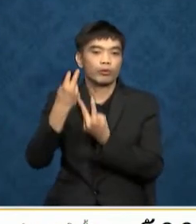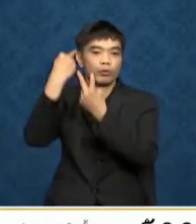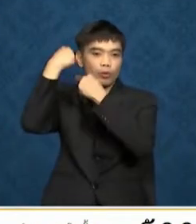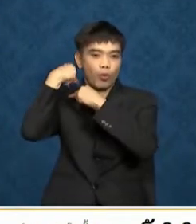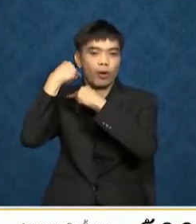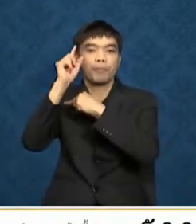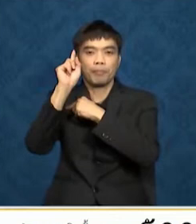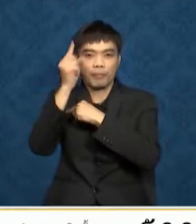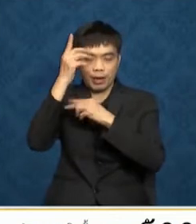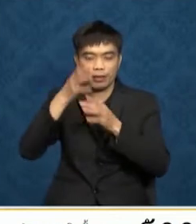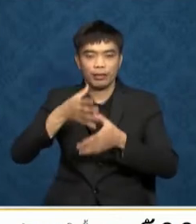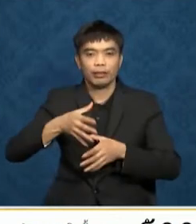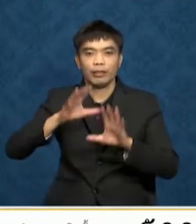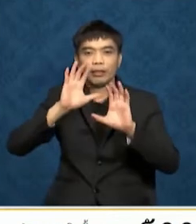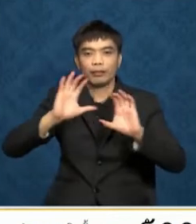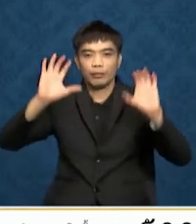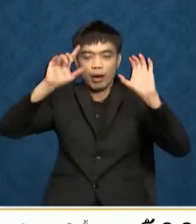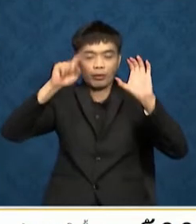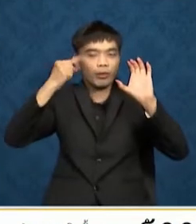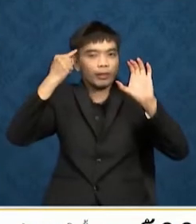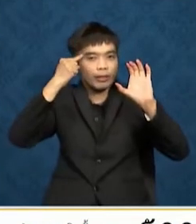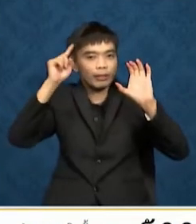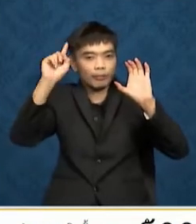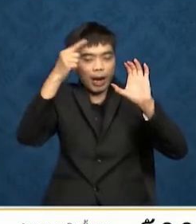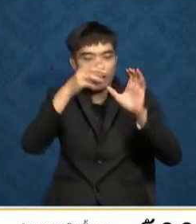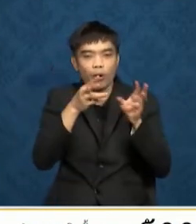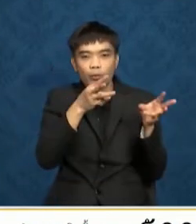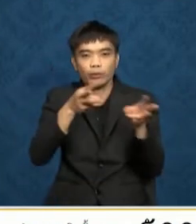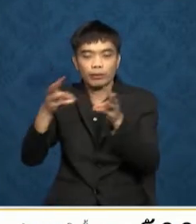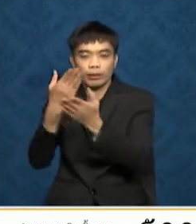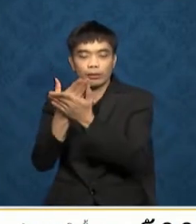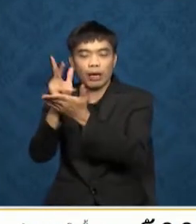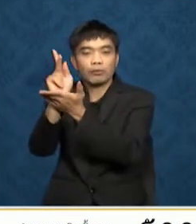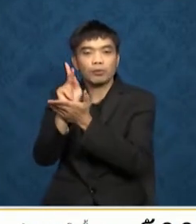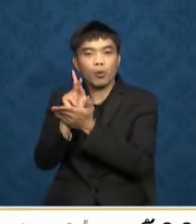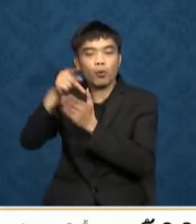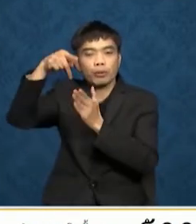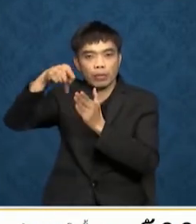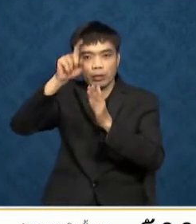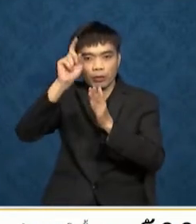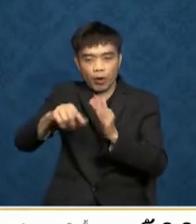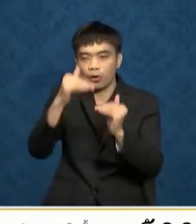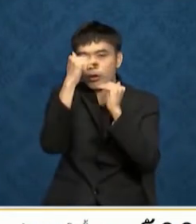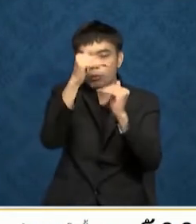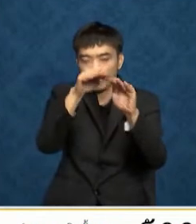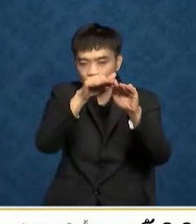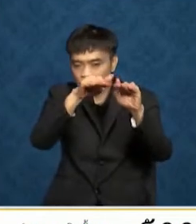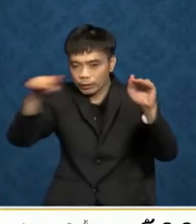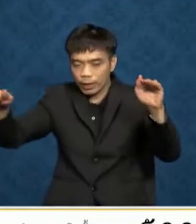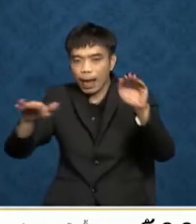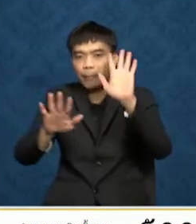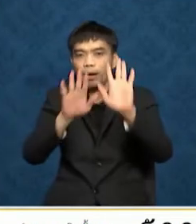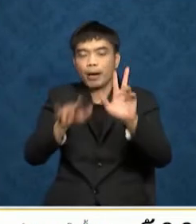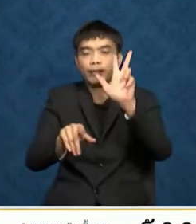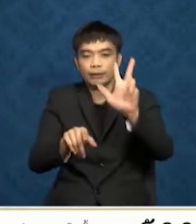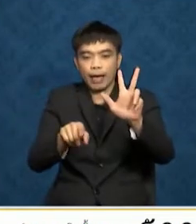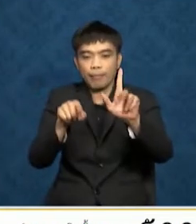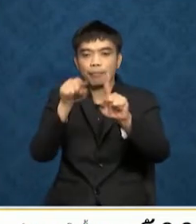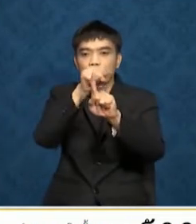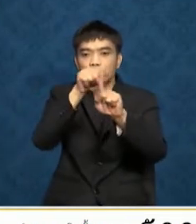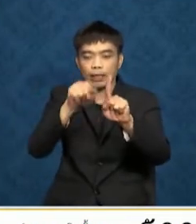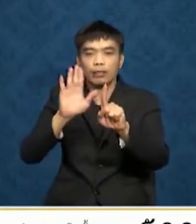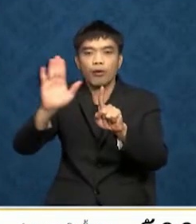ดุลที่ขาดดุลและต้องกู้ชดเชยทำอย่างไรให้อยู่ในกรอบของค้า GDPไม่เกิน 3%ท่านา